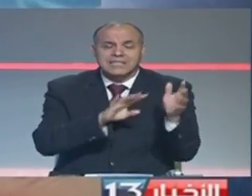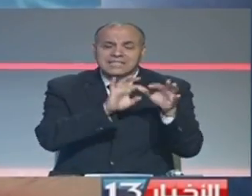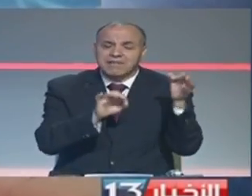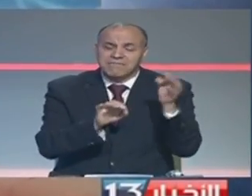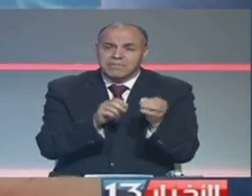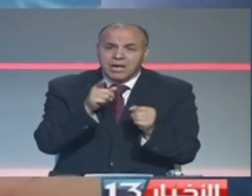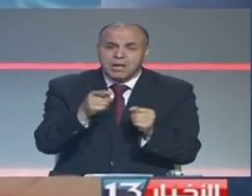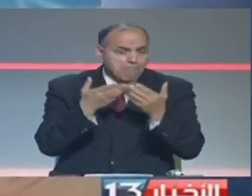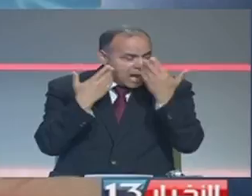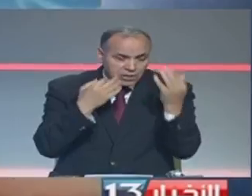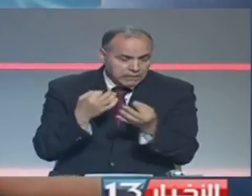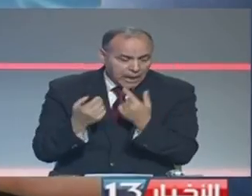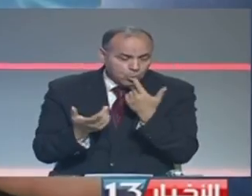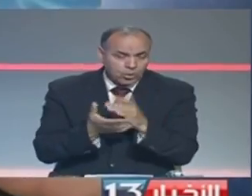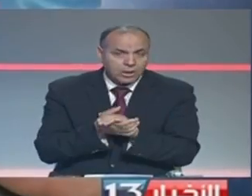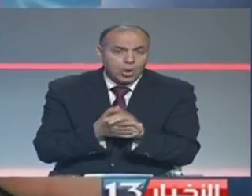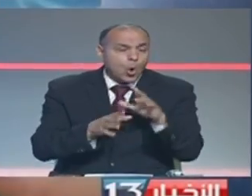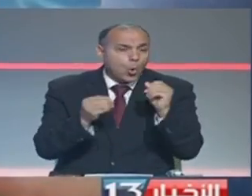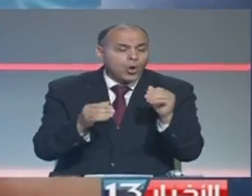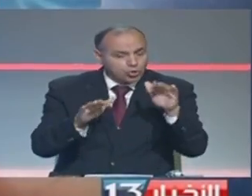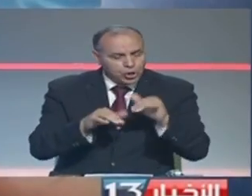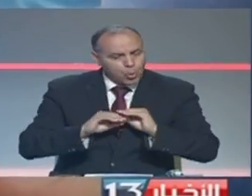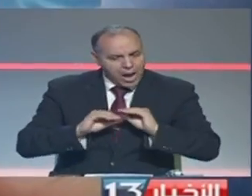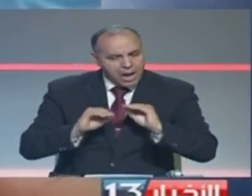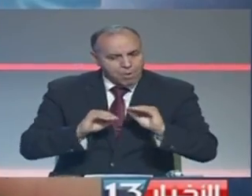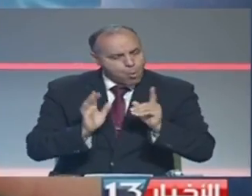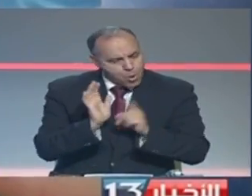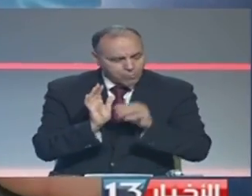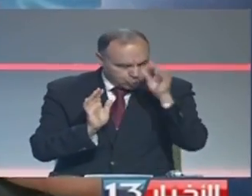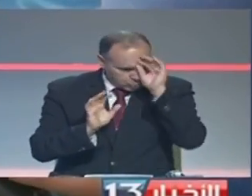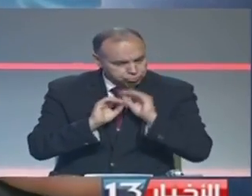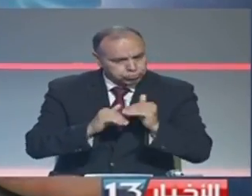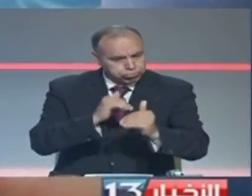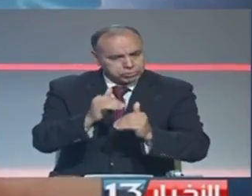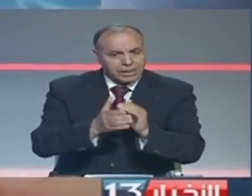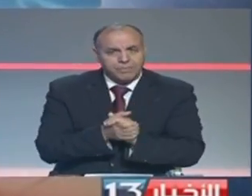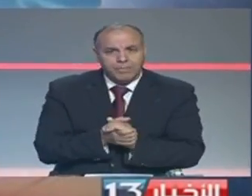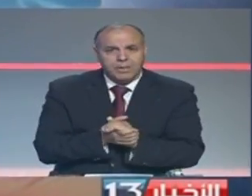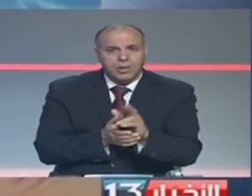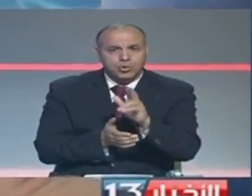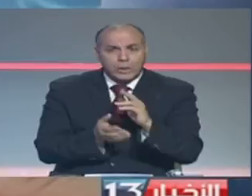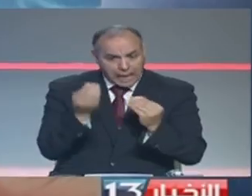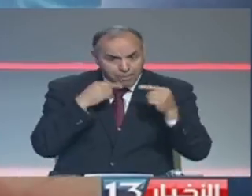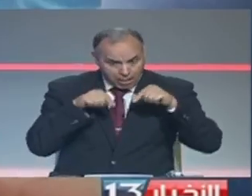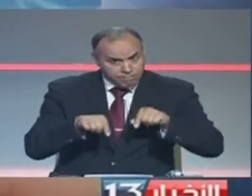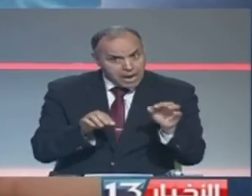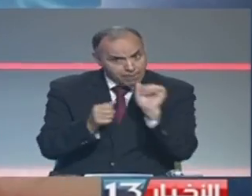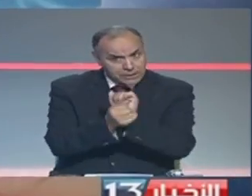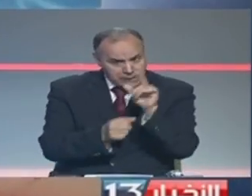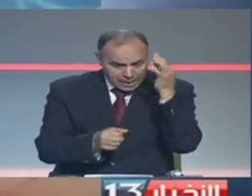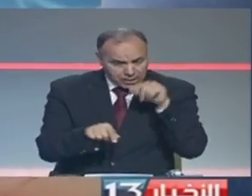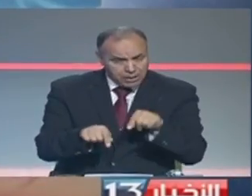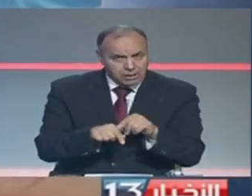90% نتاعهم ما يعرفوش يخيطوا، كلهم تطوعوا وناداوا للواجب الوطني. صحيح تعلمنا لهنا، هي